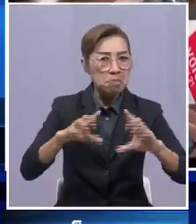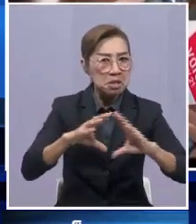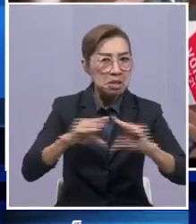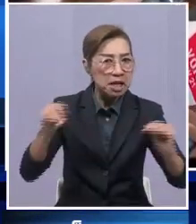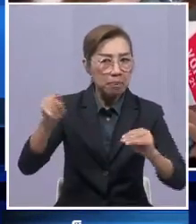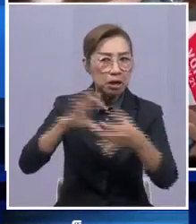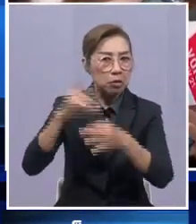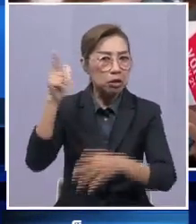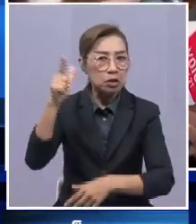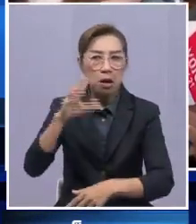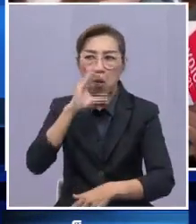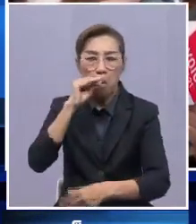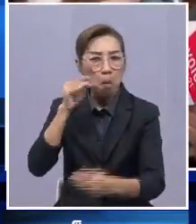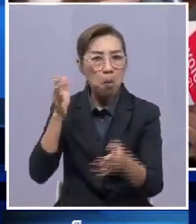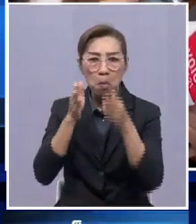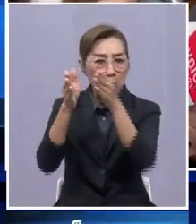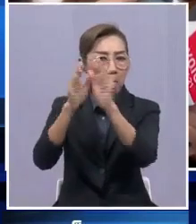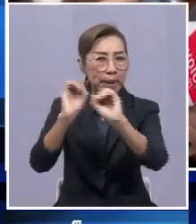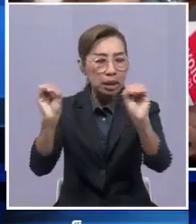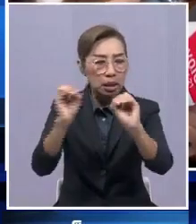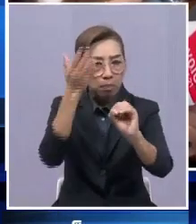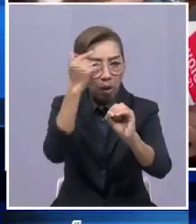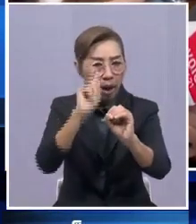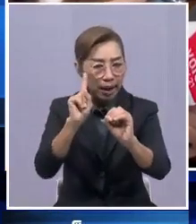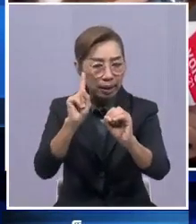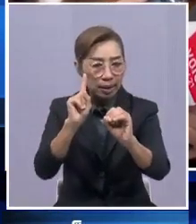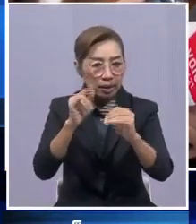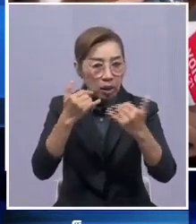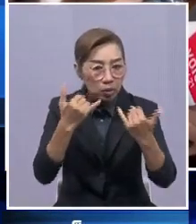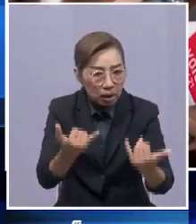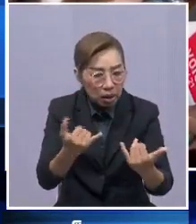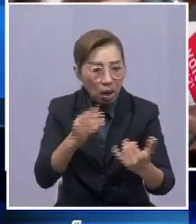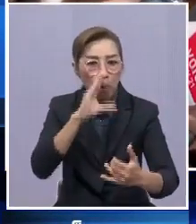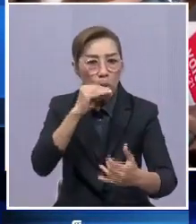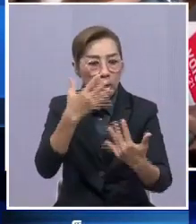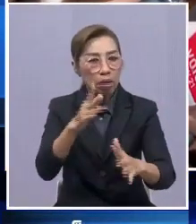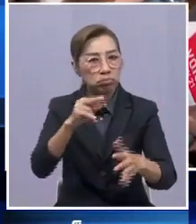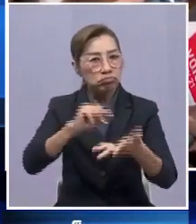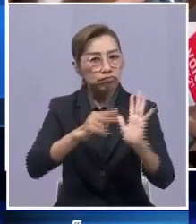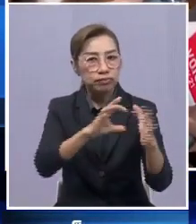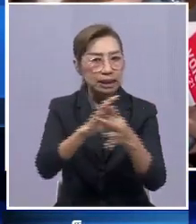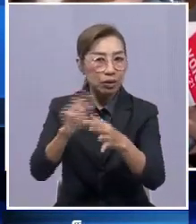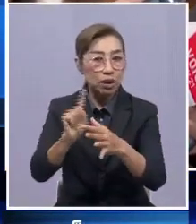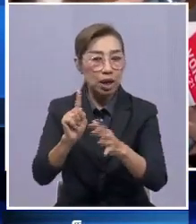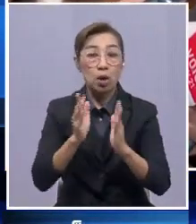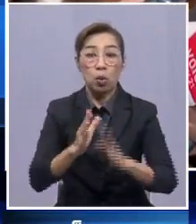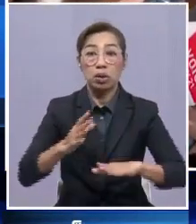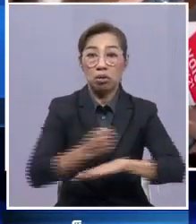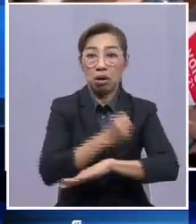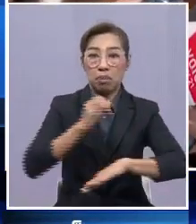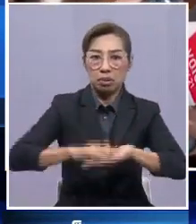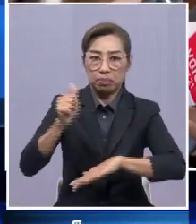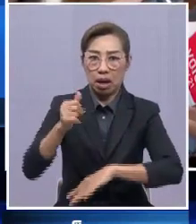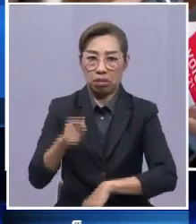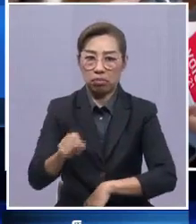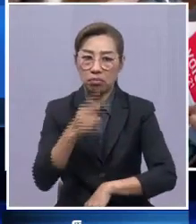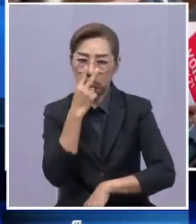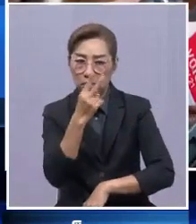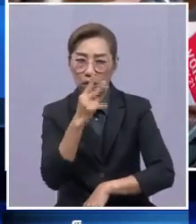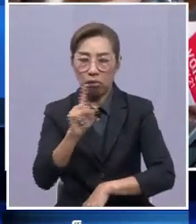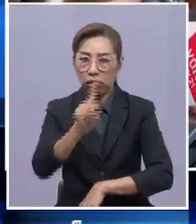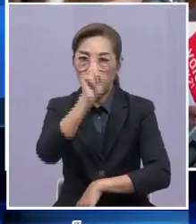กับเรื่องนี้เกี่ยวข้องกับคนชั้น 14เนี่ยนะครับคือนักวิเคราะห์หลายคนที่เป็นนักวิเคราะห์ทางการเมืองเนี่ยอาจจะแปลกใจที่เห็นคุณชัยธวัฒน์